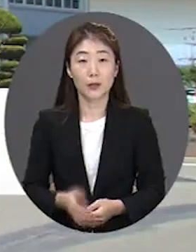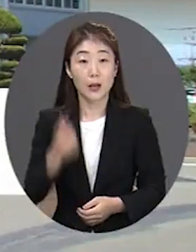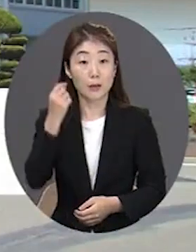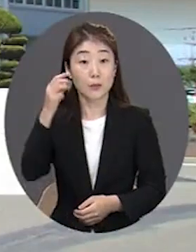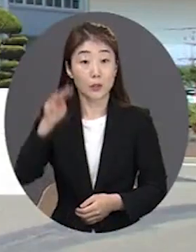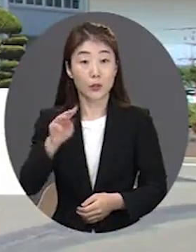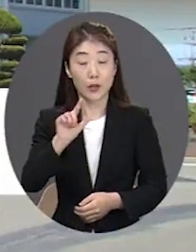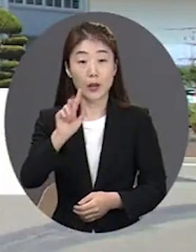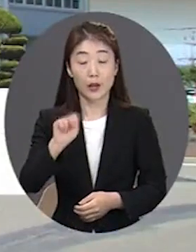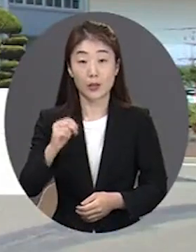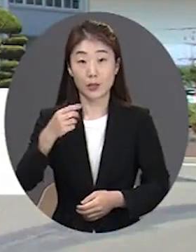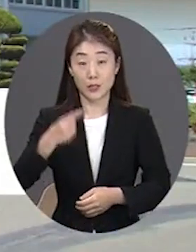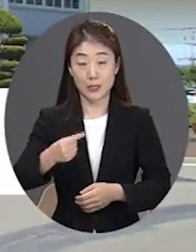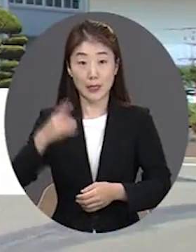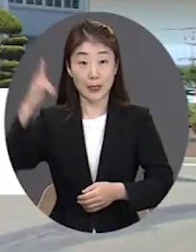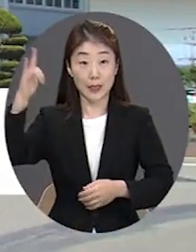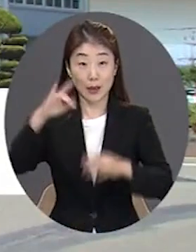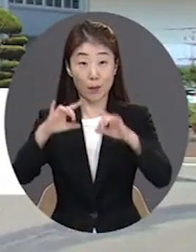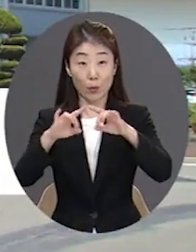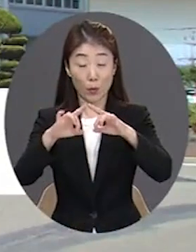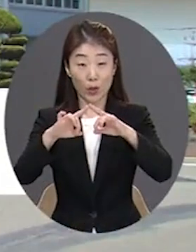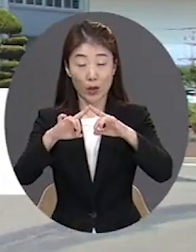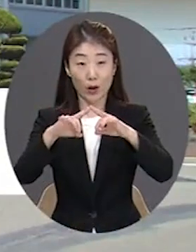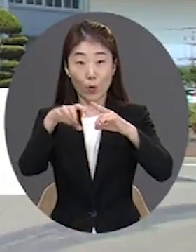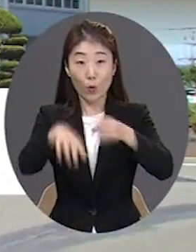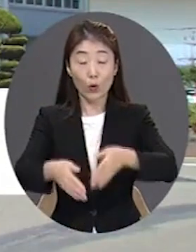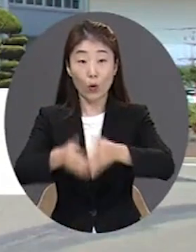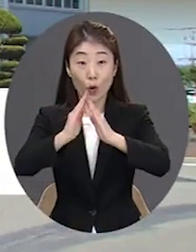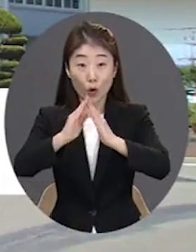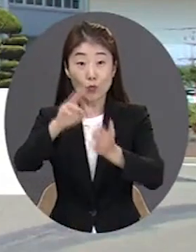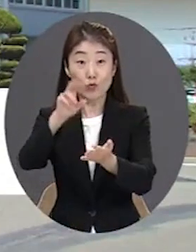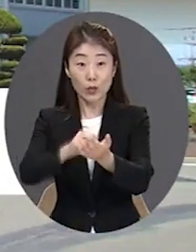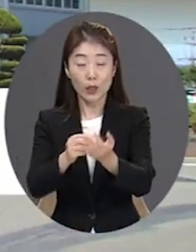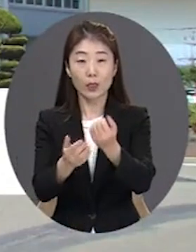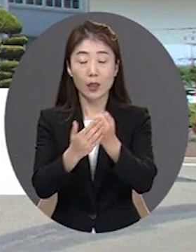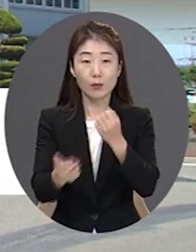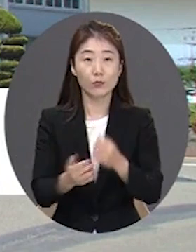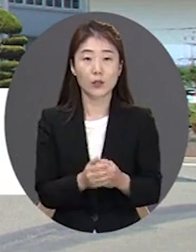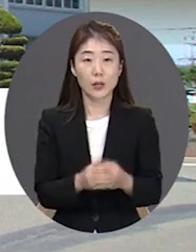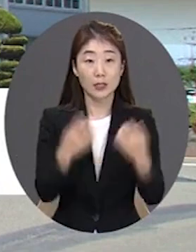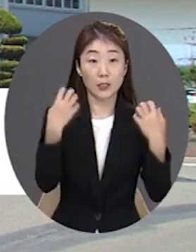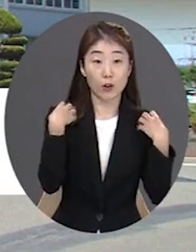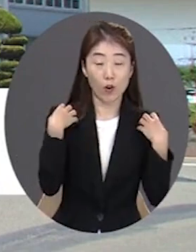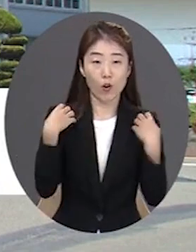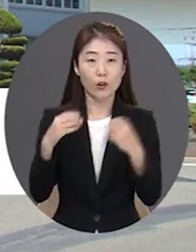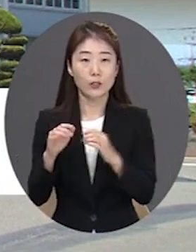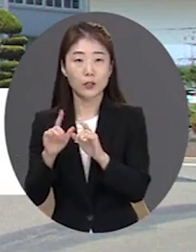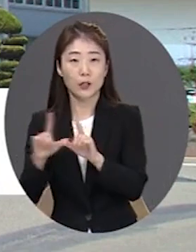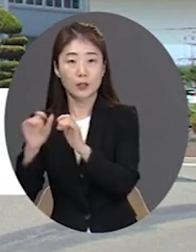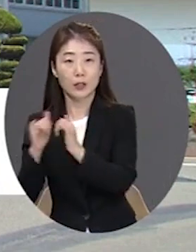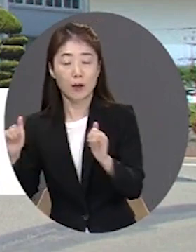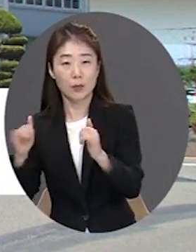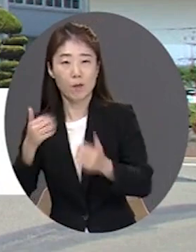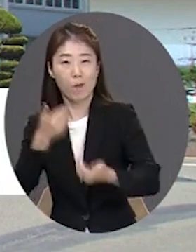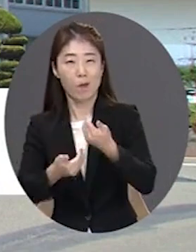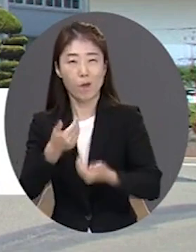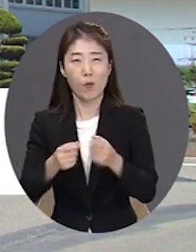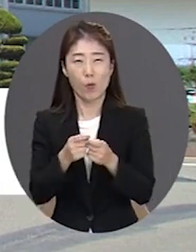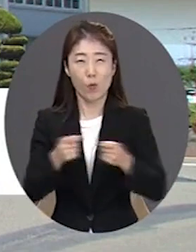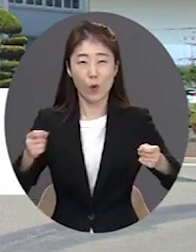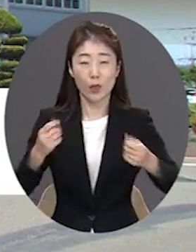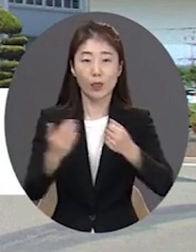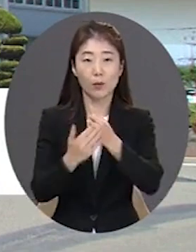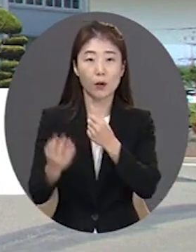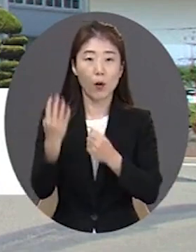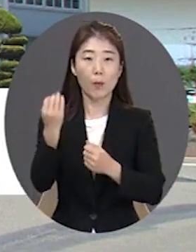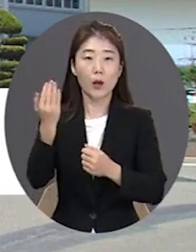합천 LNG 태양광 복합발전단지 건설을 두고 행정과 주민이 장기간 대립하다가 최근엔 물리적